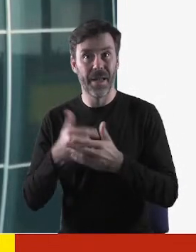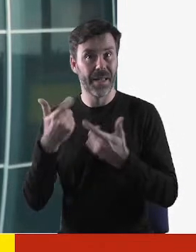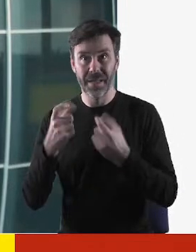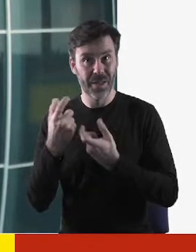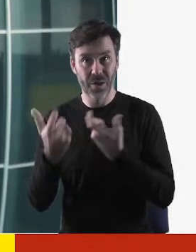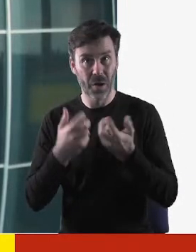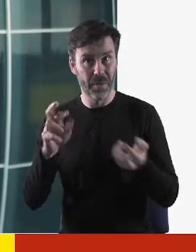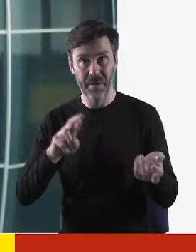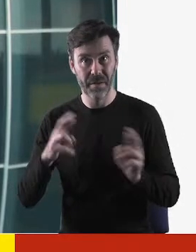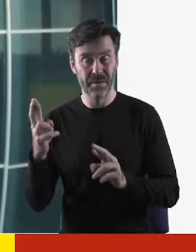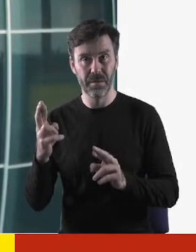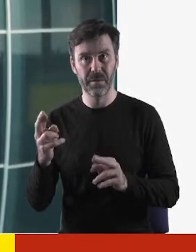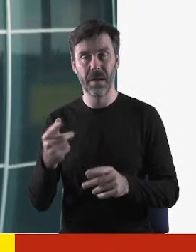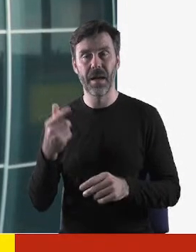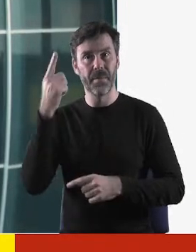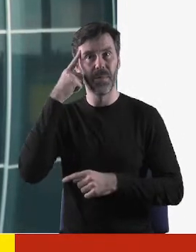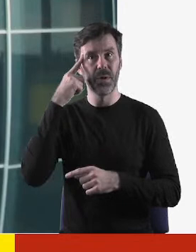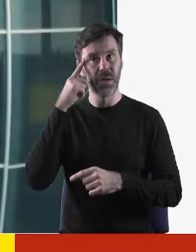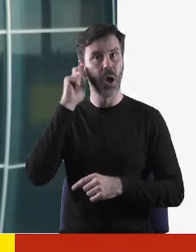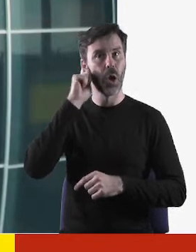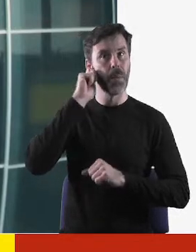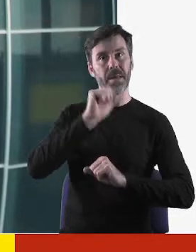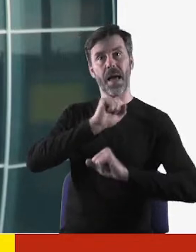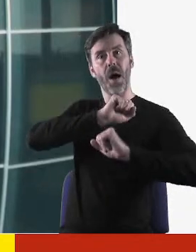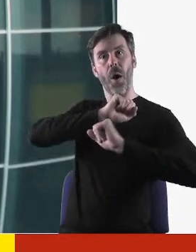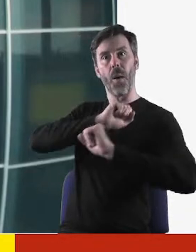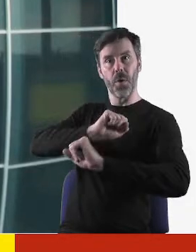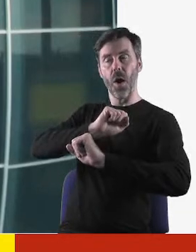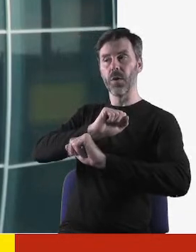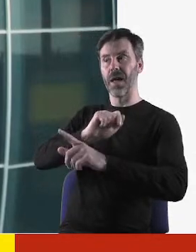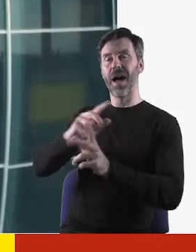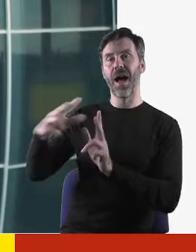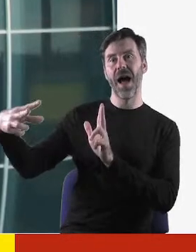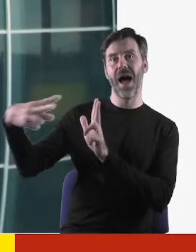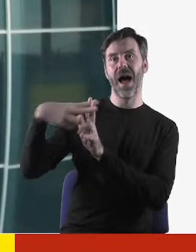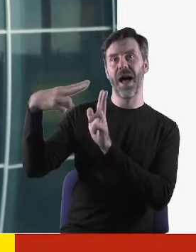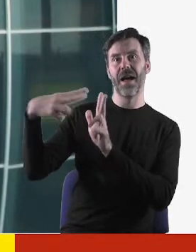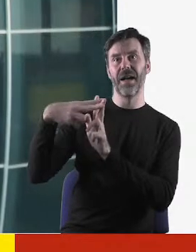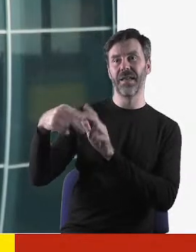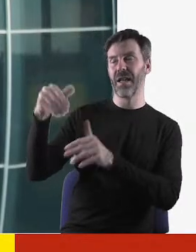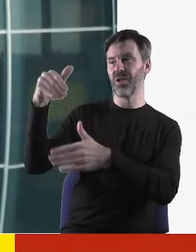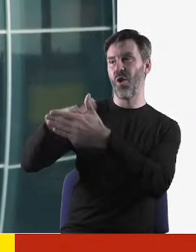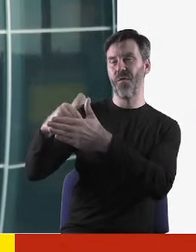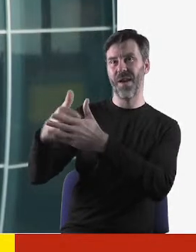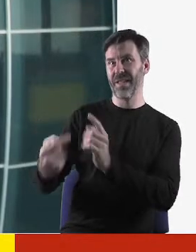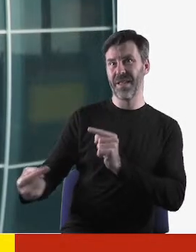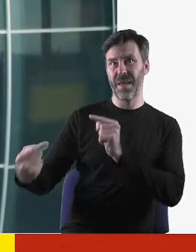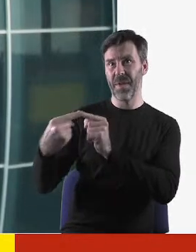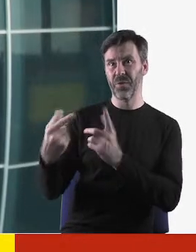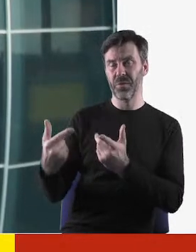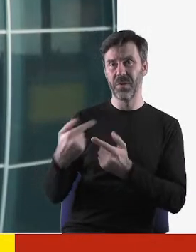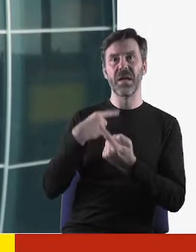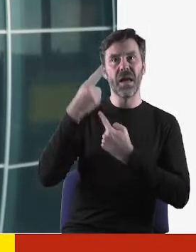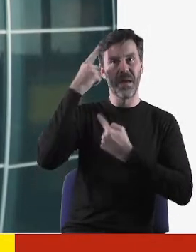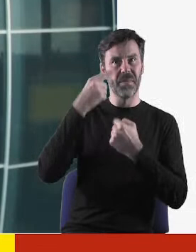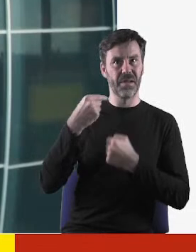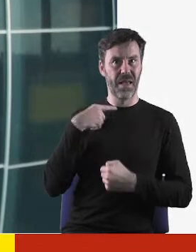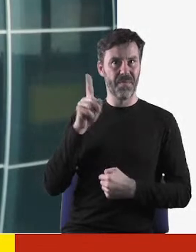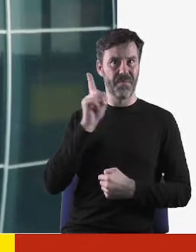punktu widzenia obrona kobiety przed nieuzasadnionym atakiem, przed zachowaniem niegodnym, mieści się absolutnie